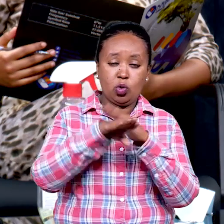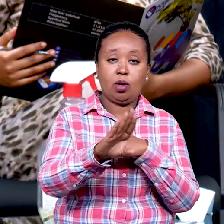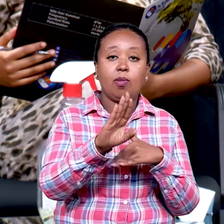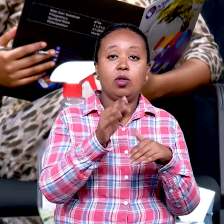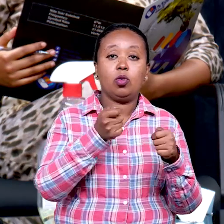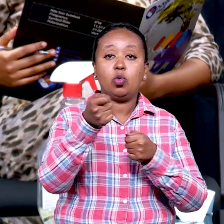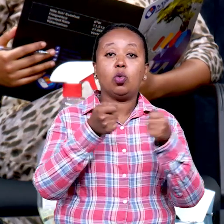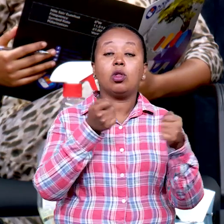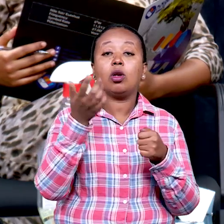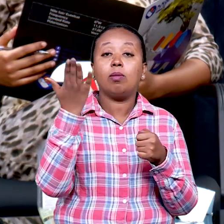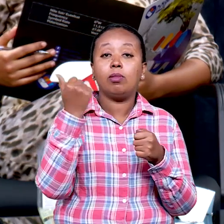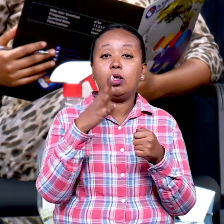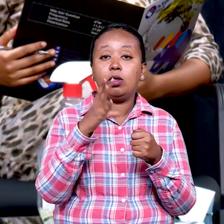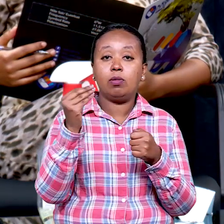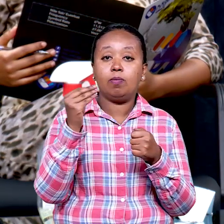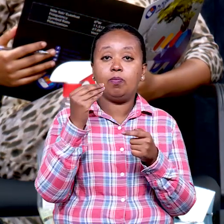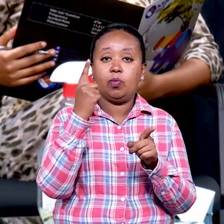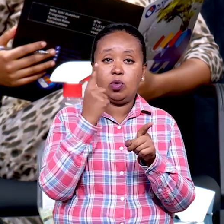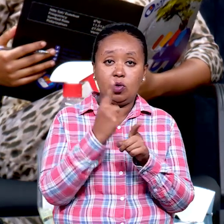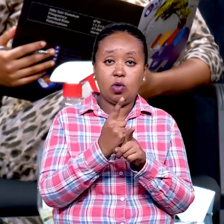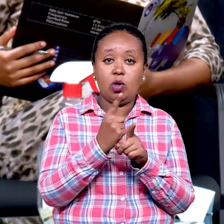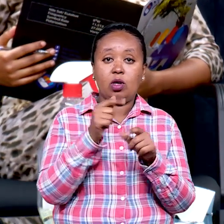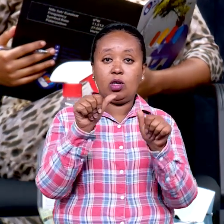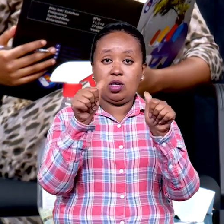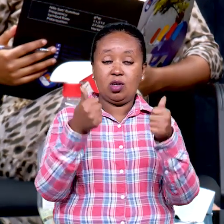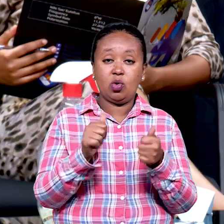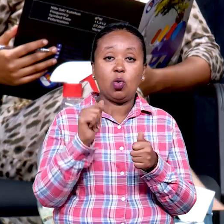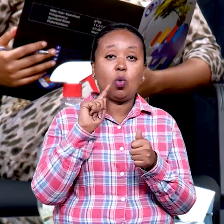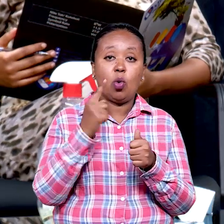ነበረ። እንደው እንትን ማለት ትክክለኛውን ቅርጹንም